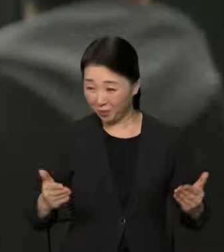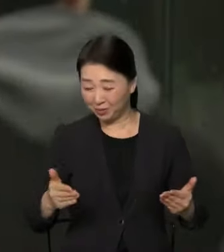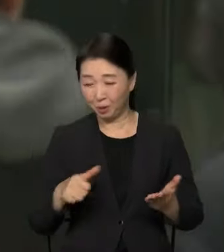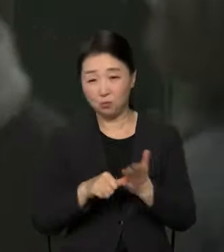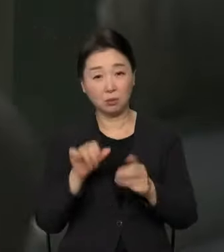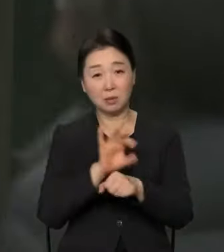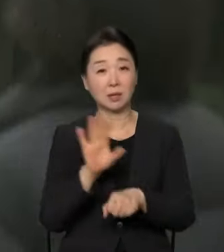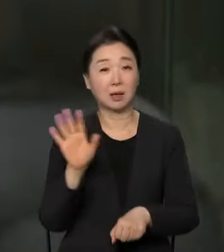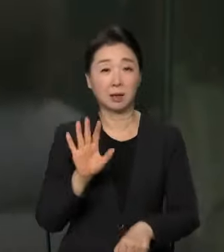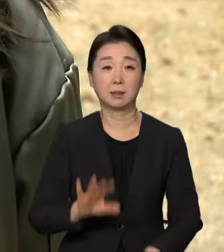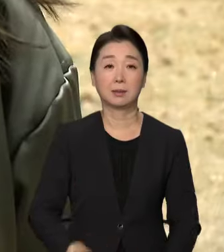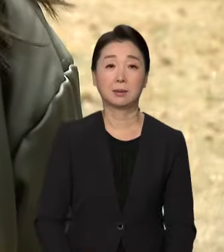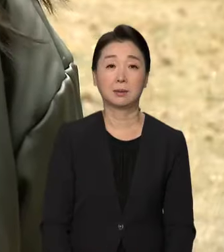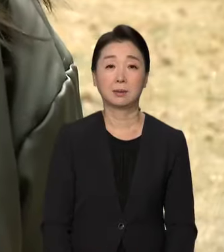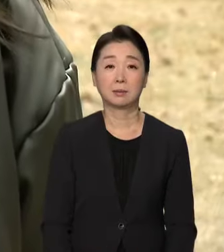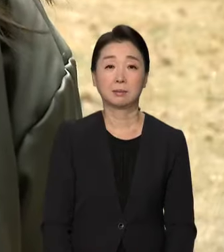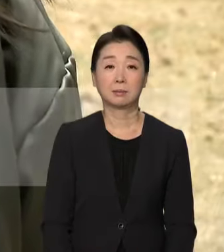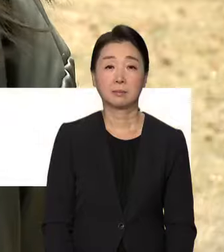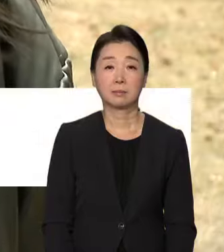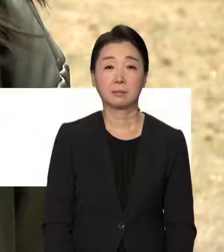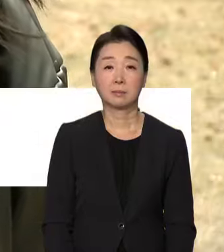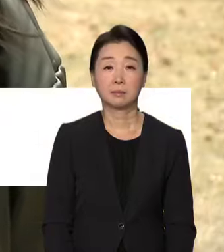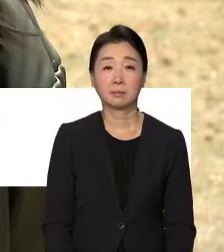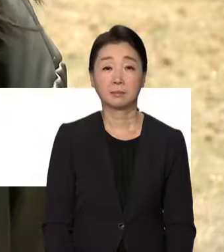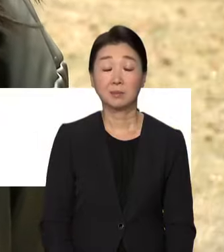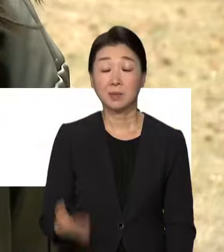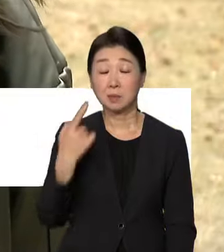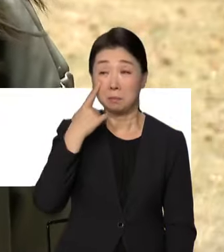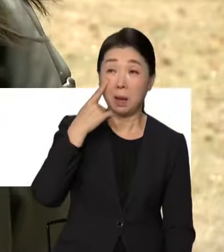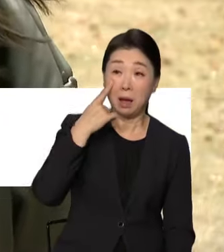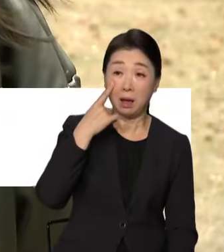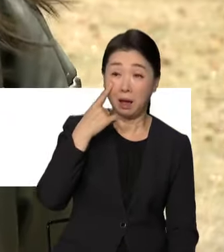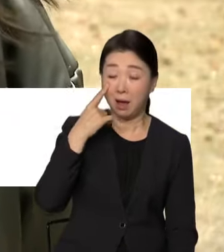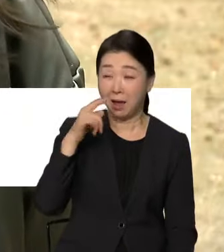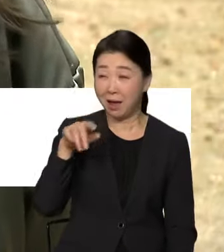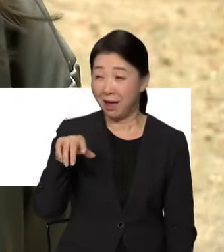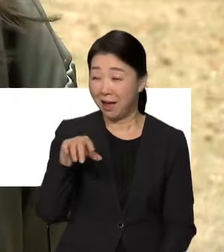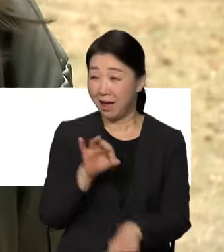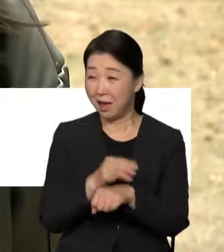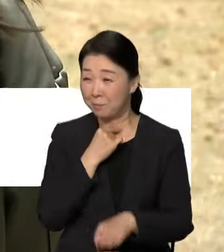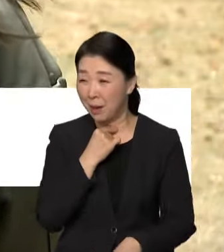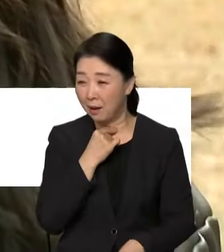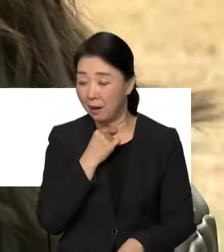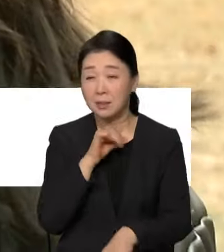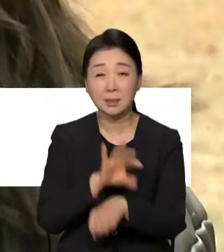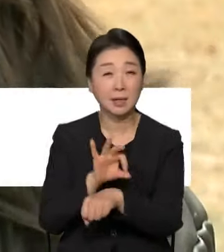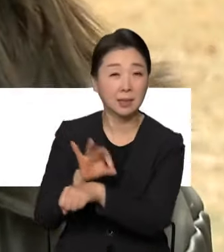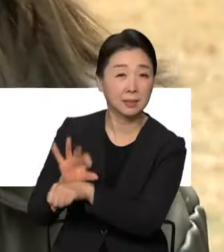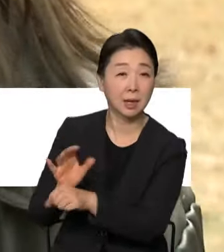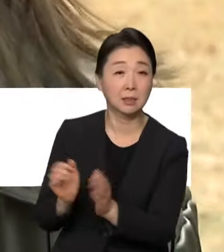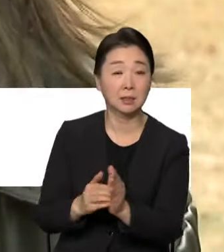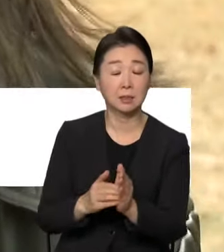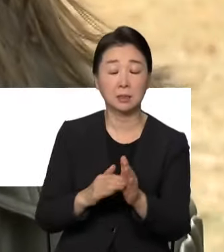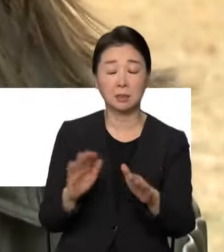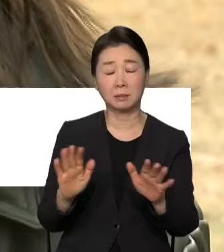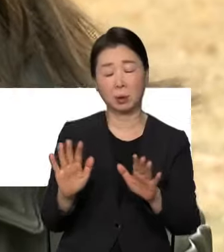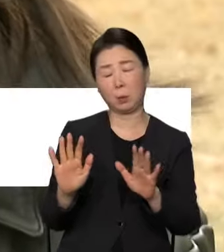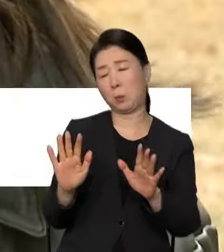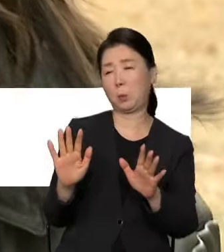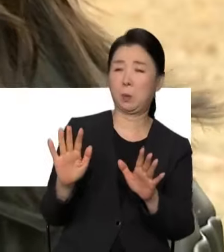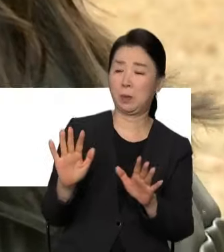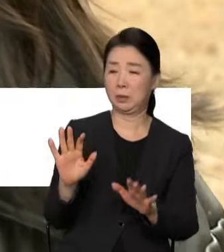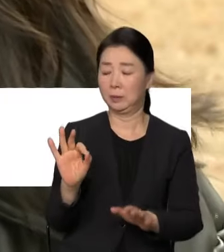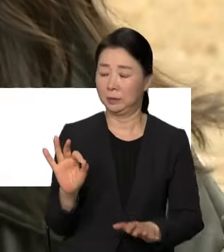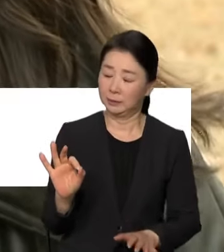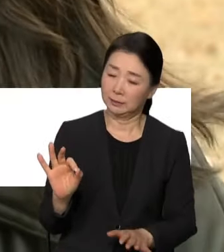소비를 줄이기 때문입니다. 예전에는 사실 눈에 띄면은 무조건 갖고 싶다는 생각에 바로 사게 됐는데 좀 많이 높아진 옷가격에 이